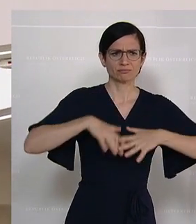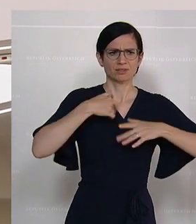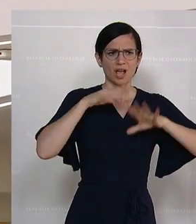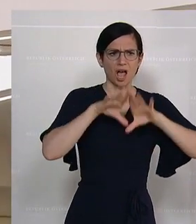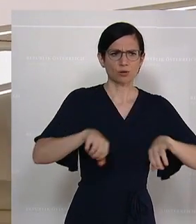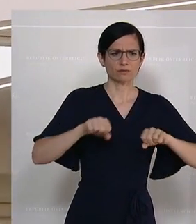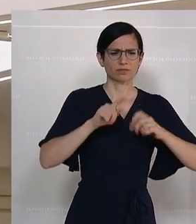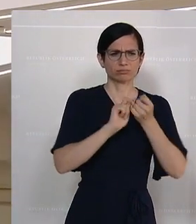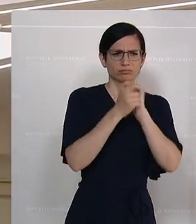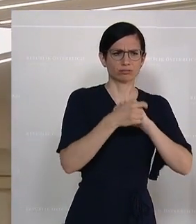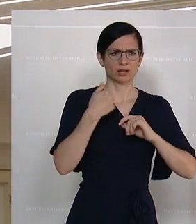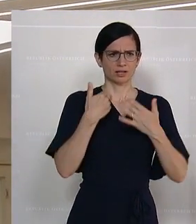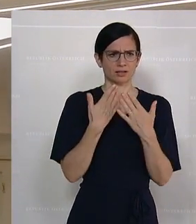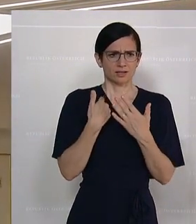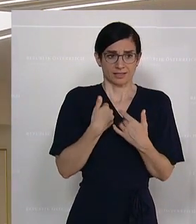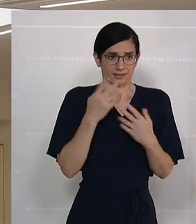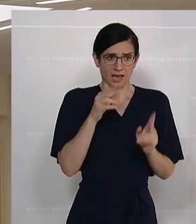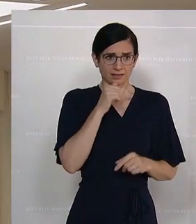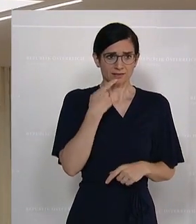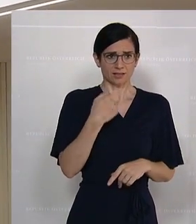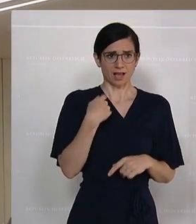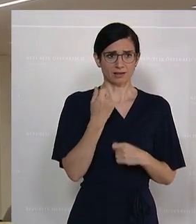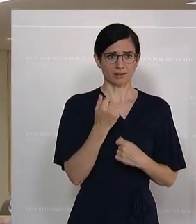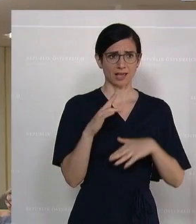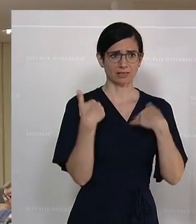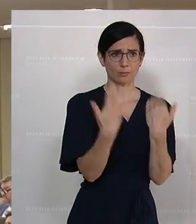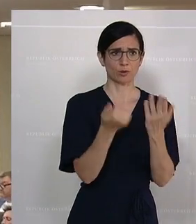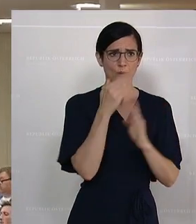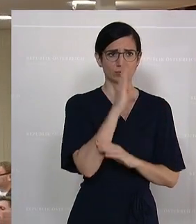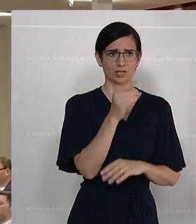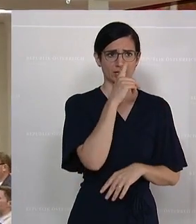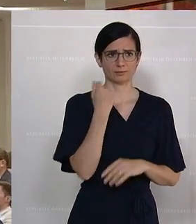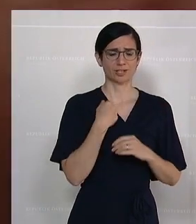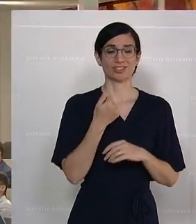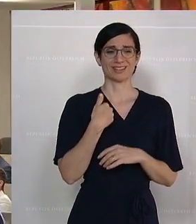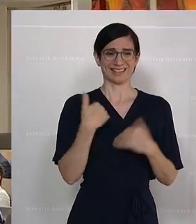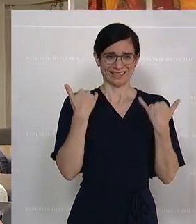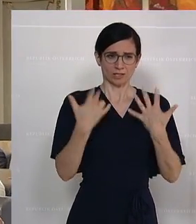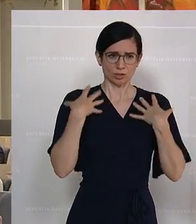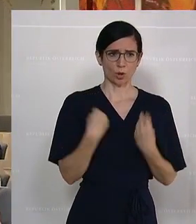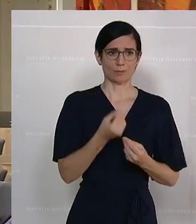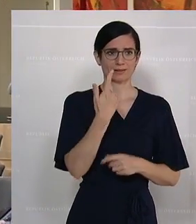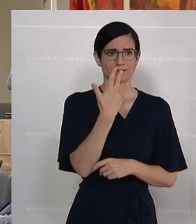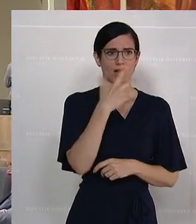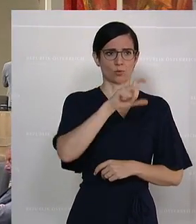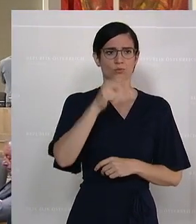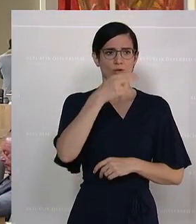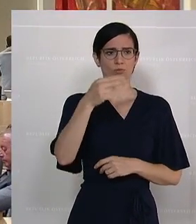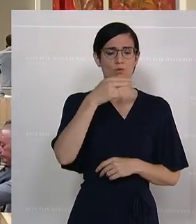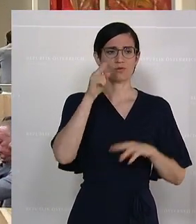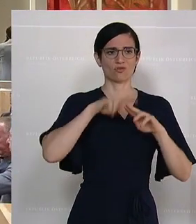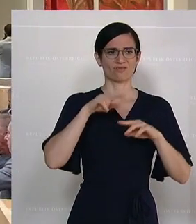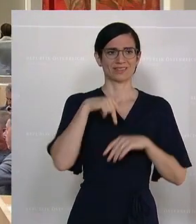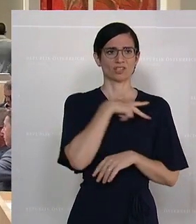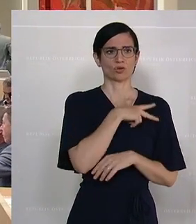menschen ankommt das kommt dann wäre es wird ihnen auf das konto überwiesen als einmal 300 euro für jene gruppen die sozial